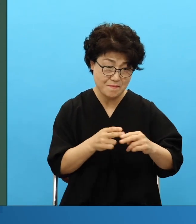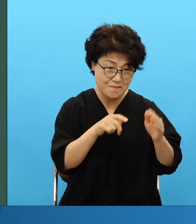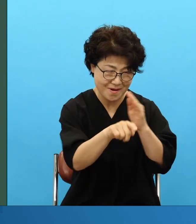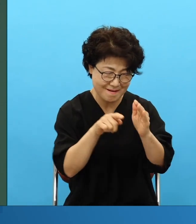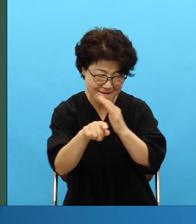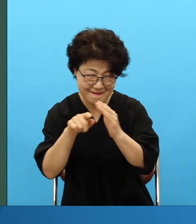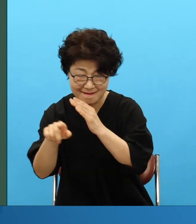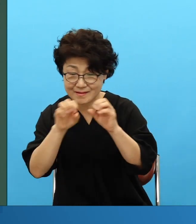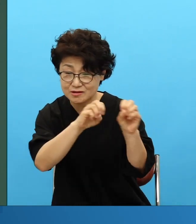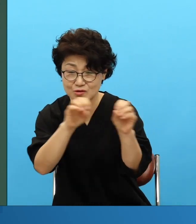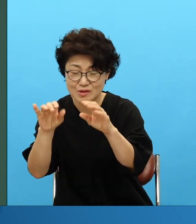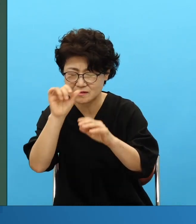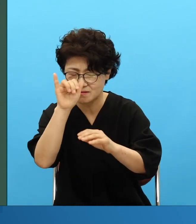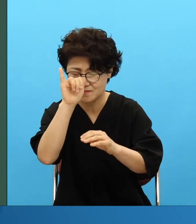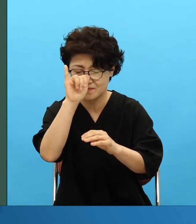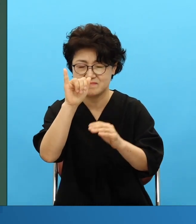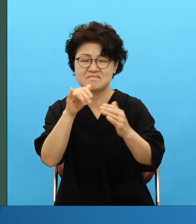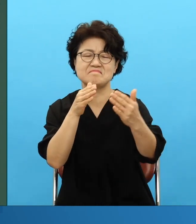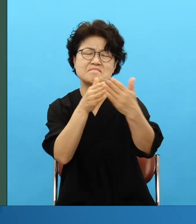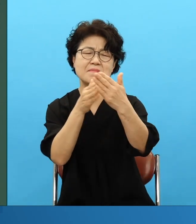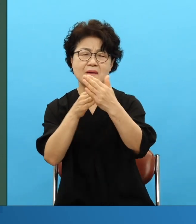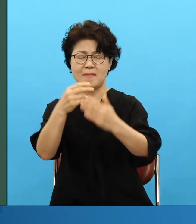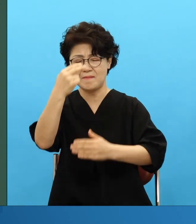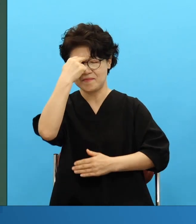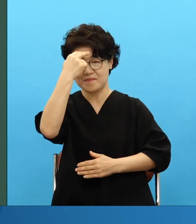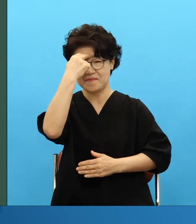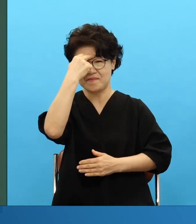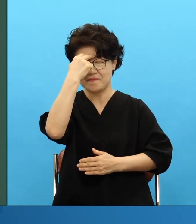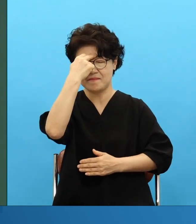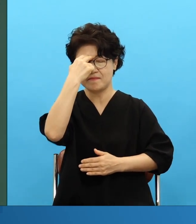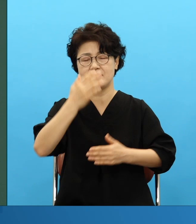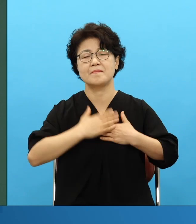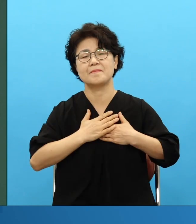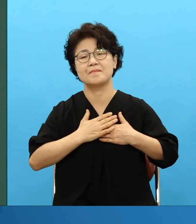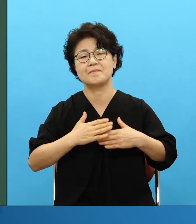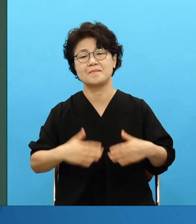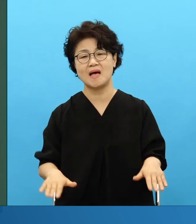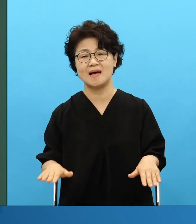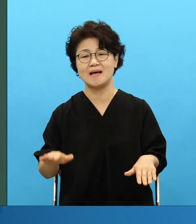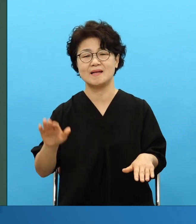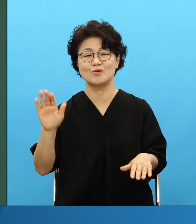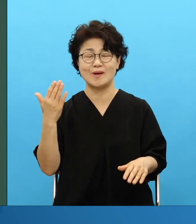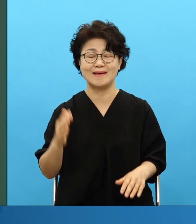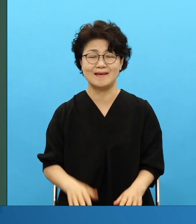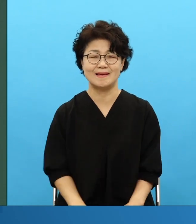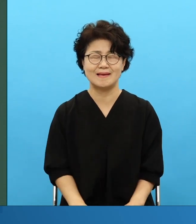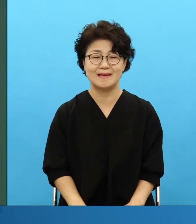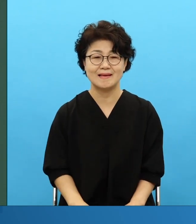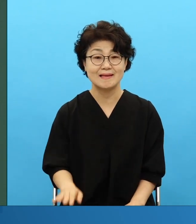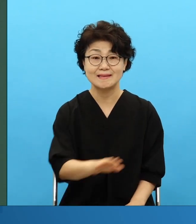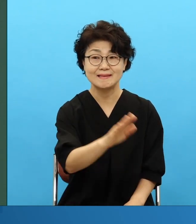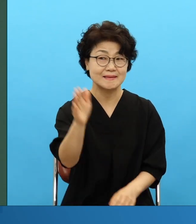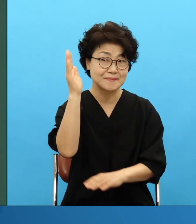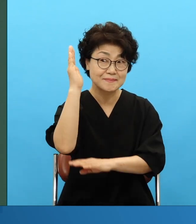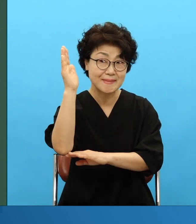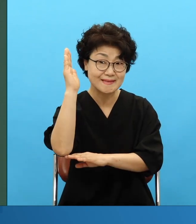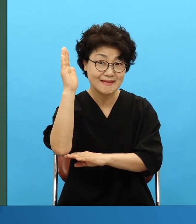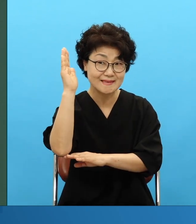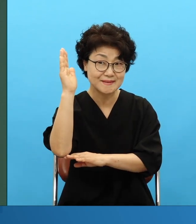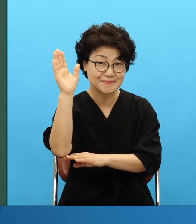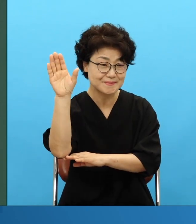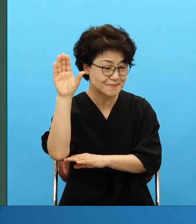그러면 When people just going out into the field, it's good, but you'll be sapped of your strength. 지금 메시지를 듣는 여러분들은 전부